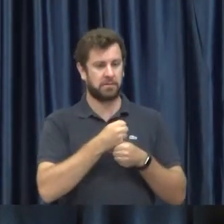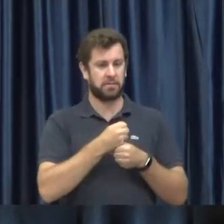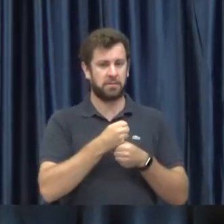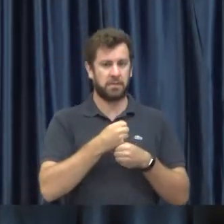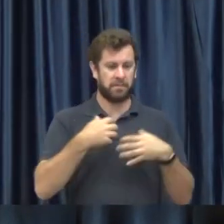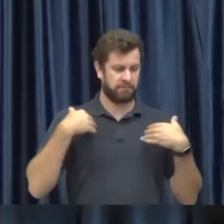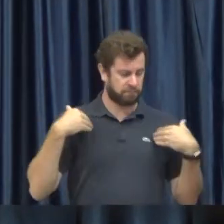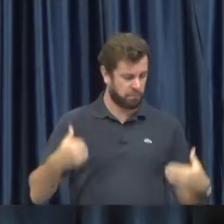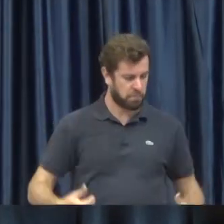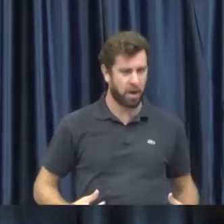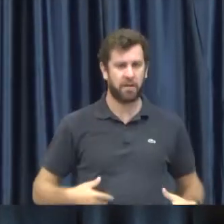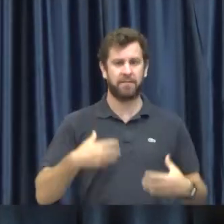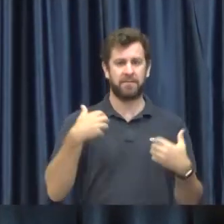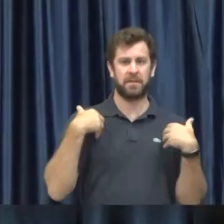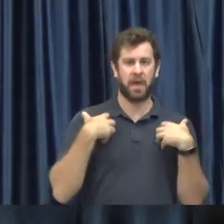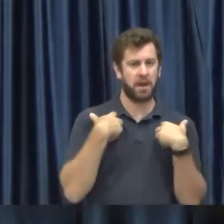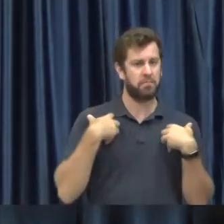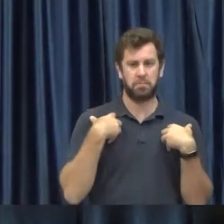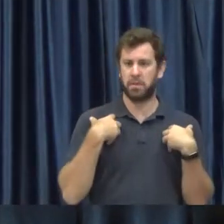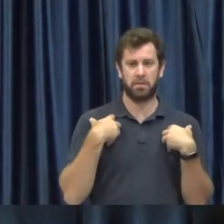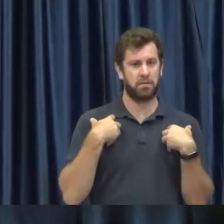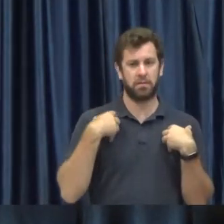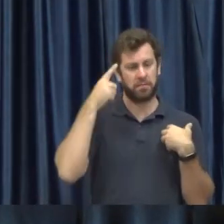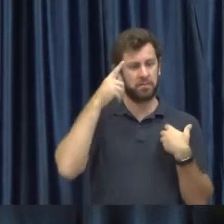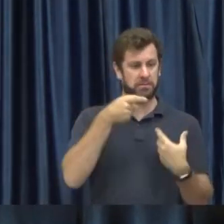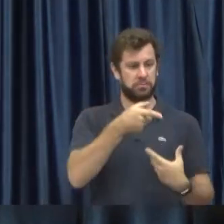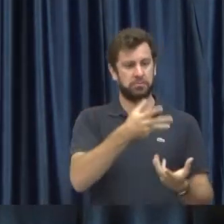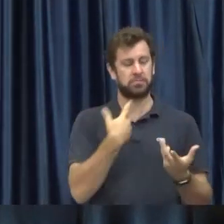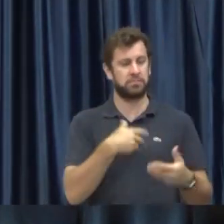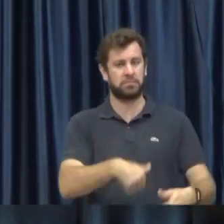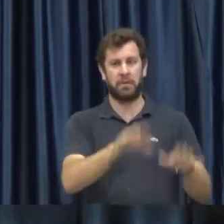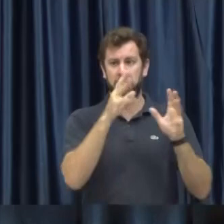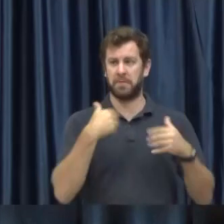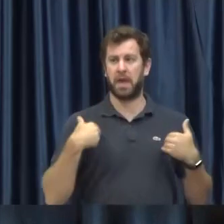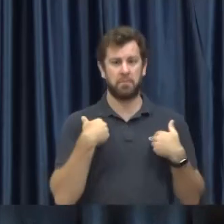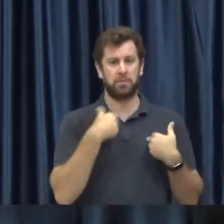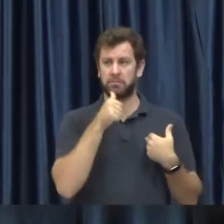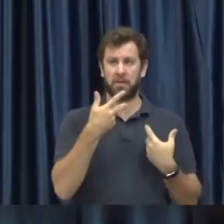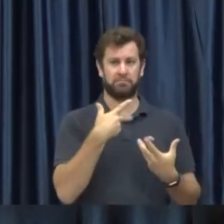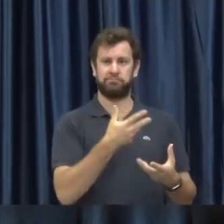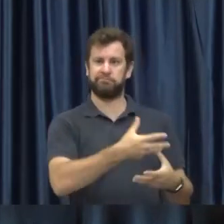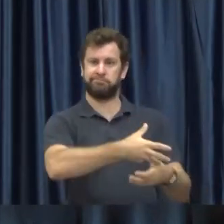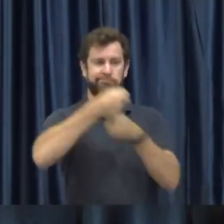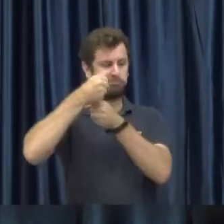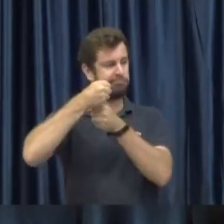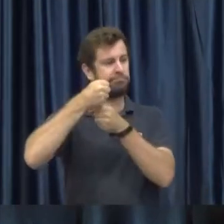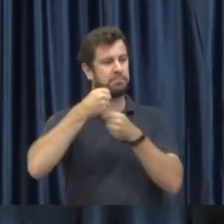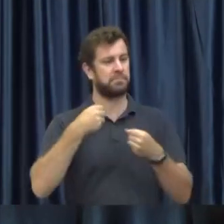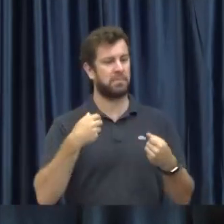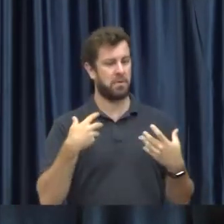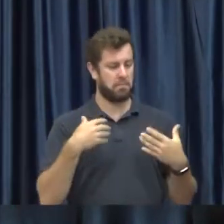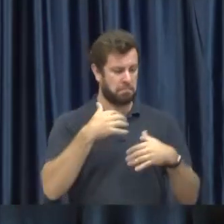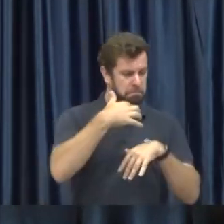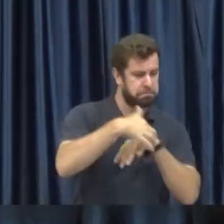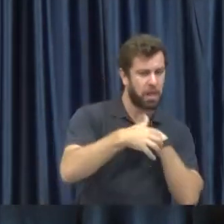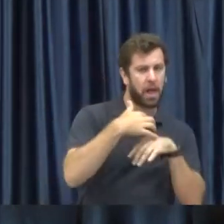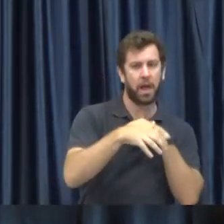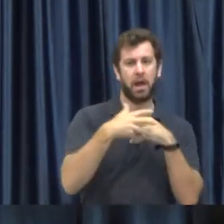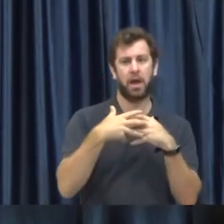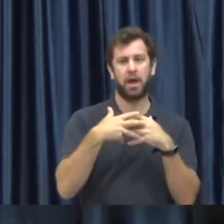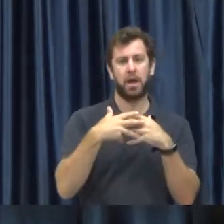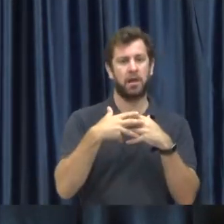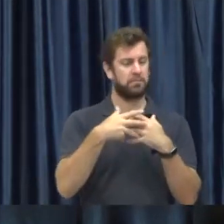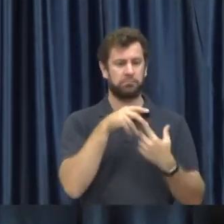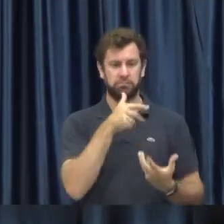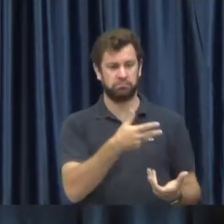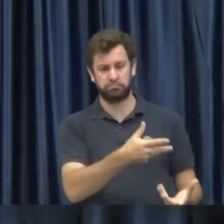the animals when the animal is sacrificed. وَلَا دِمَاؤُهَا, that the blood of the animal sacrificed